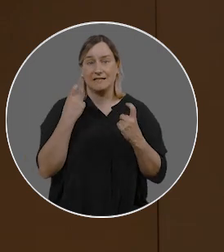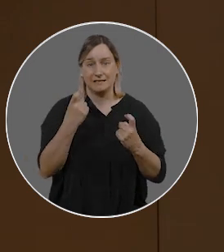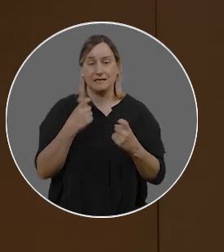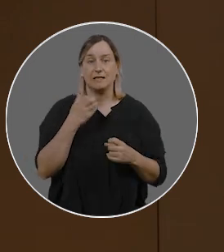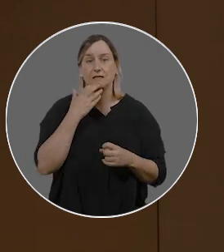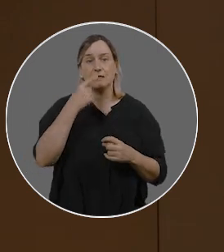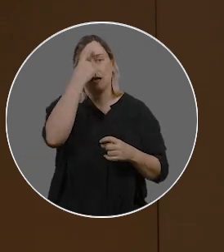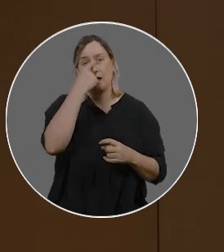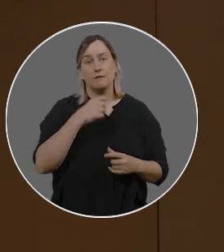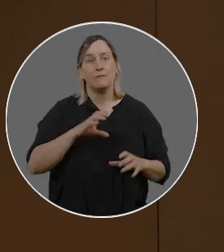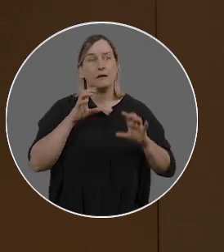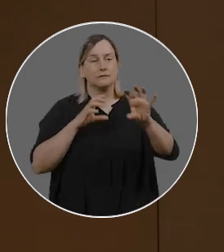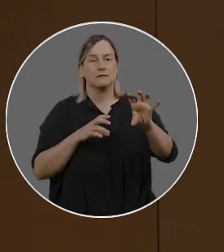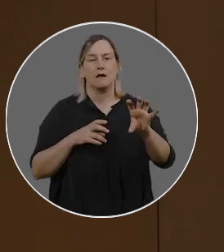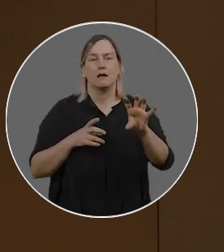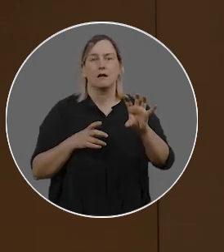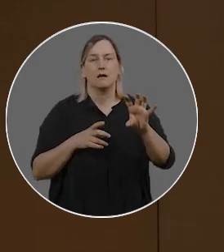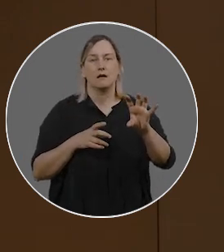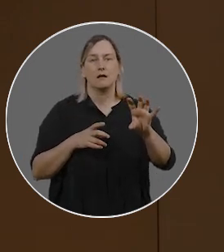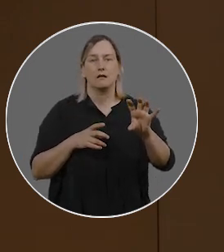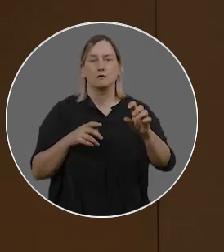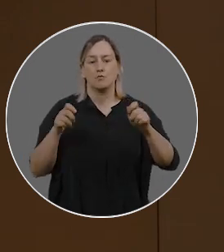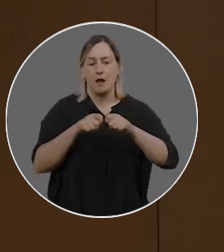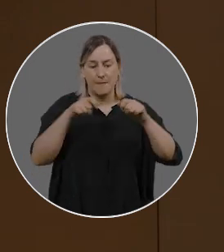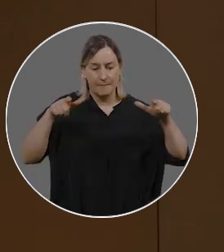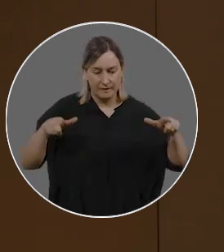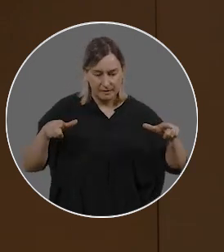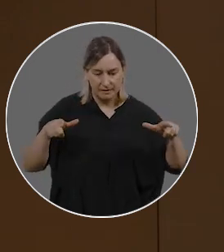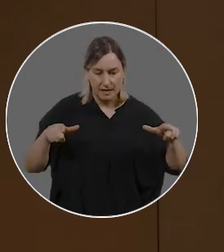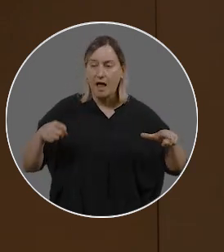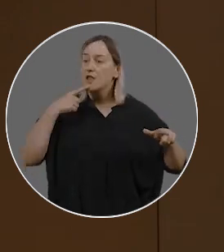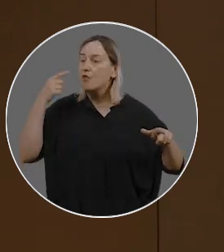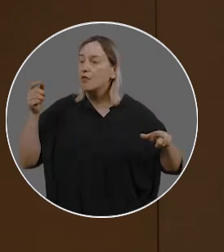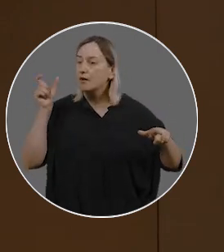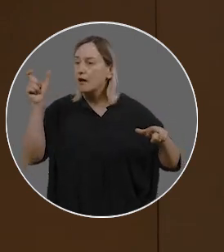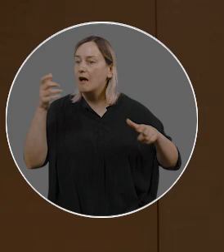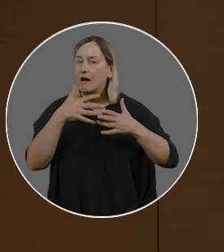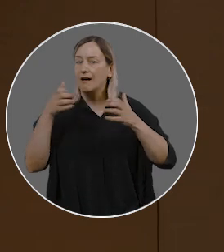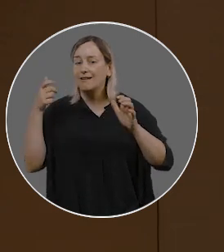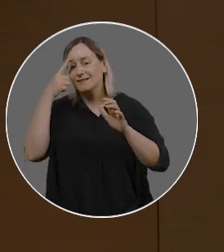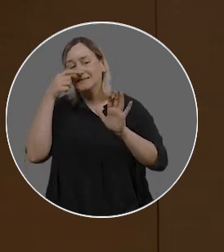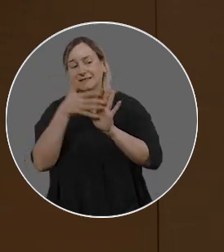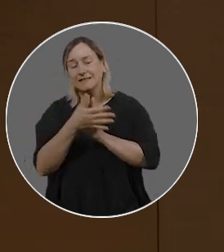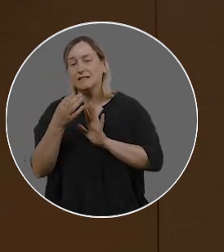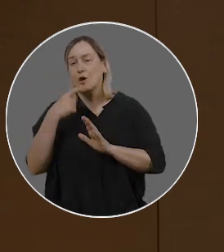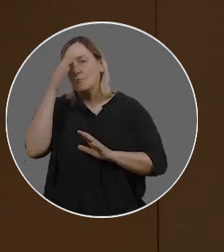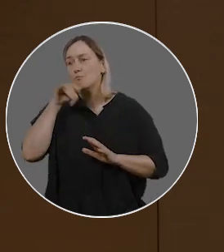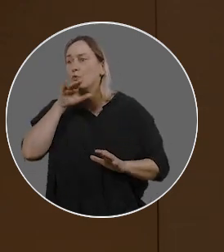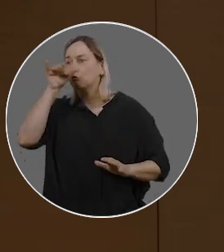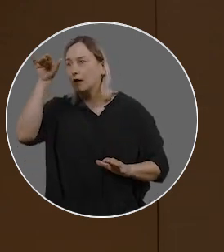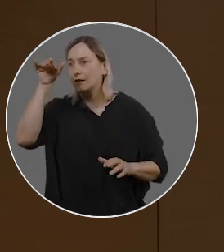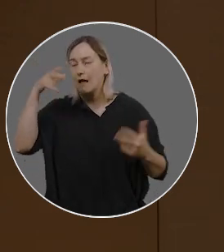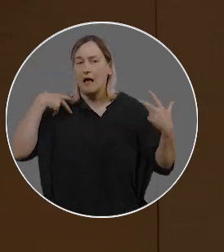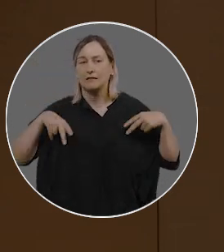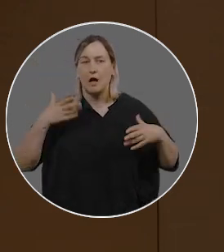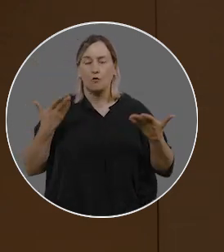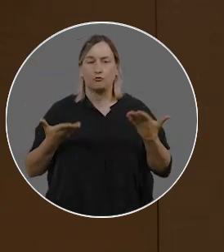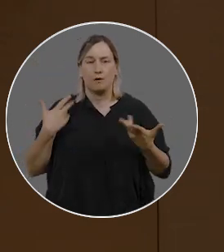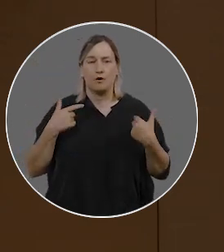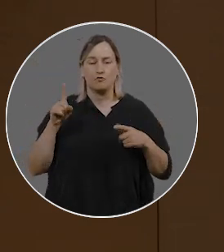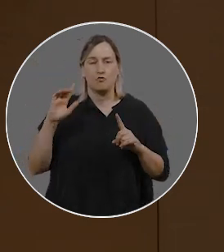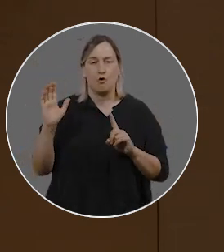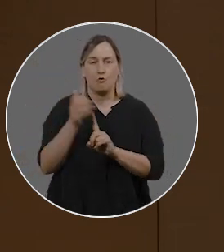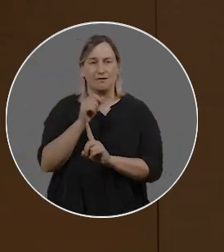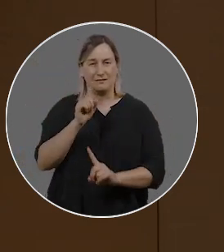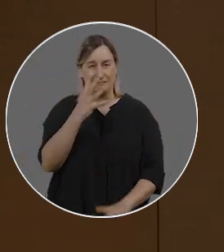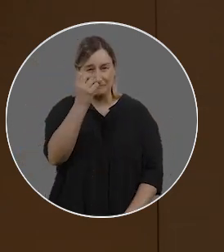si la imatge és una piscina i jo hi poso que és una muntanya, l'anàlisi automàtic no ho detectarà i estic dient una